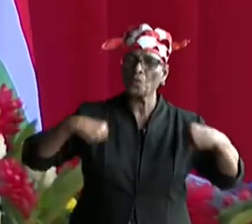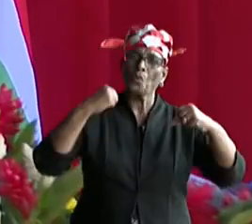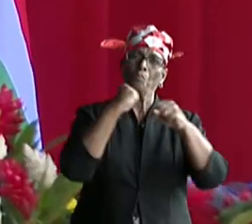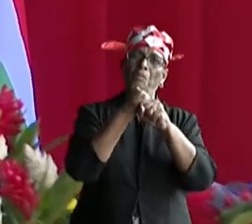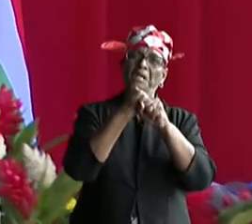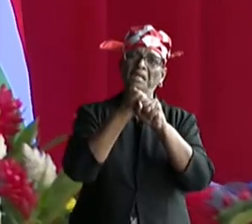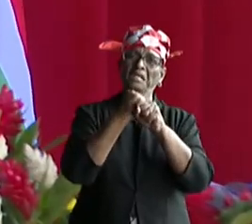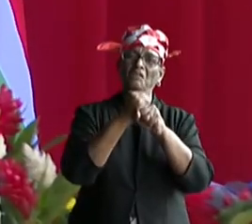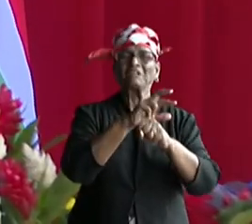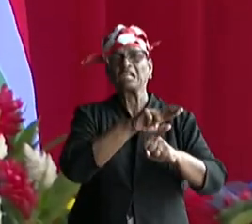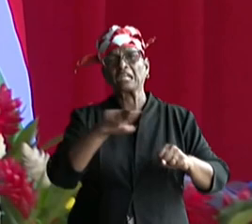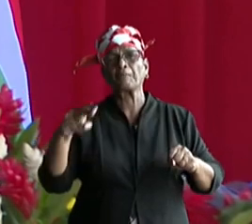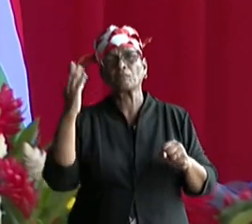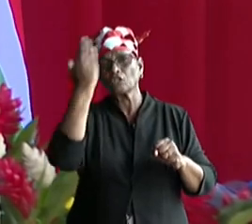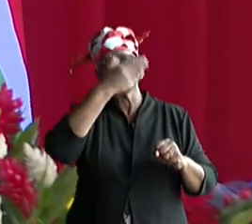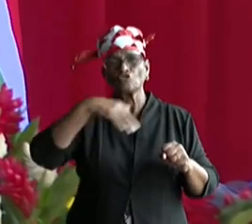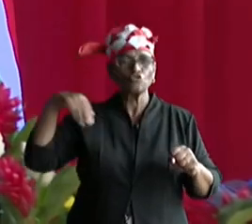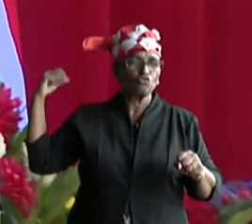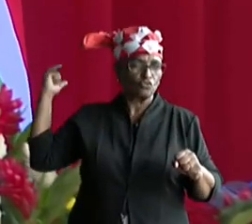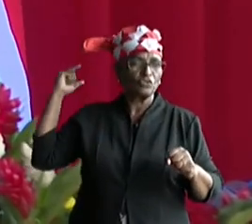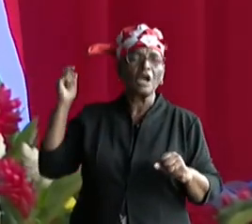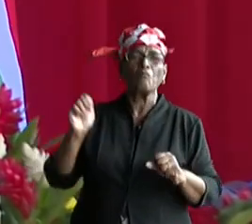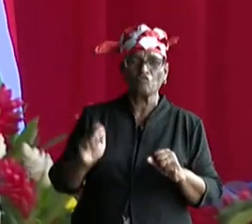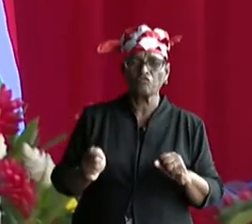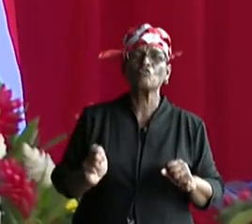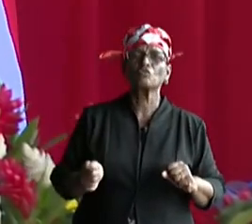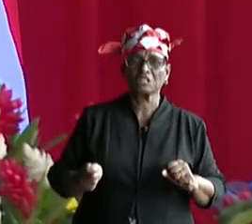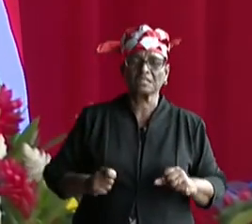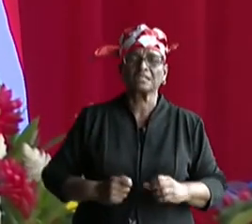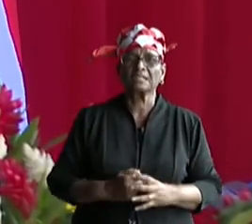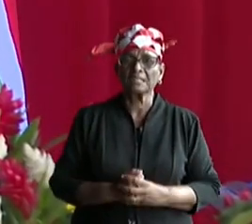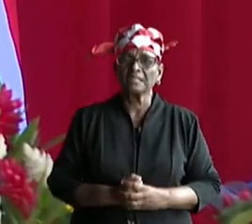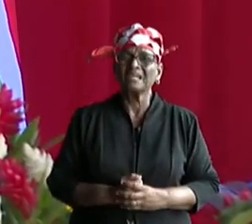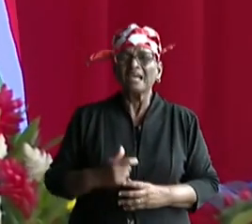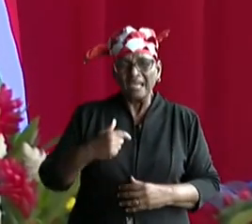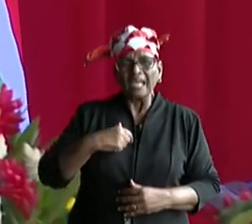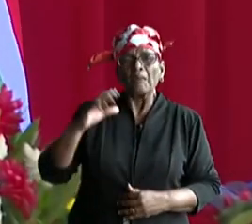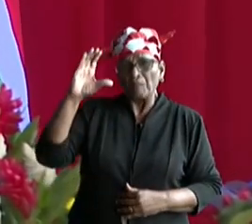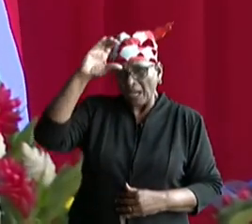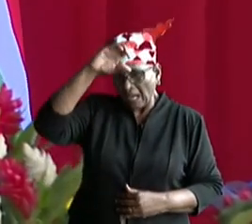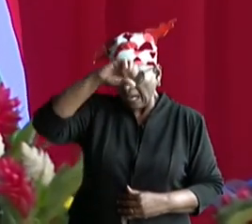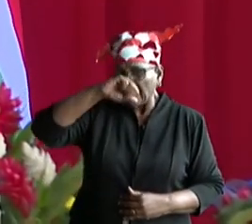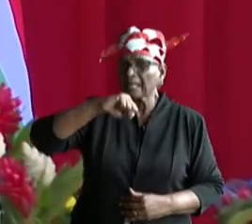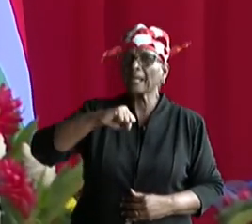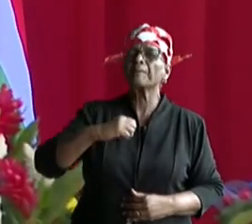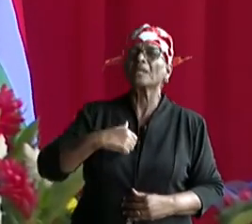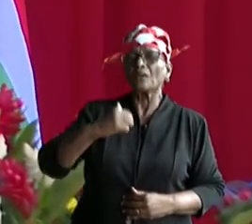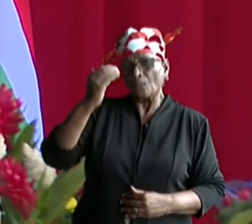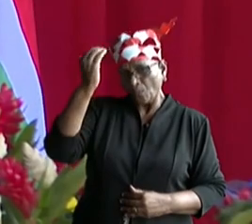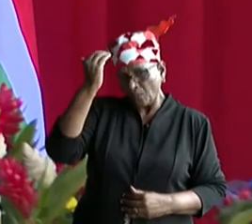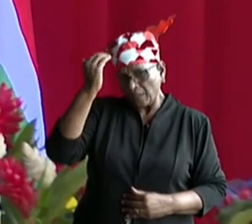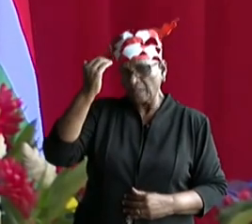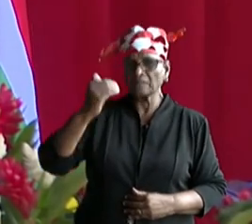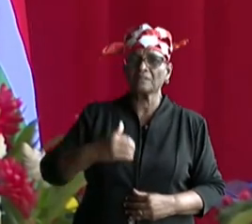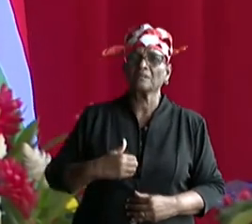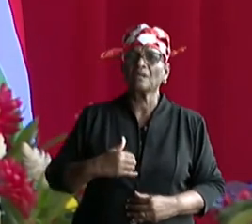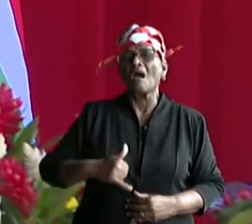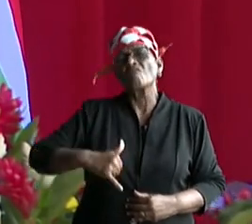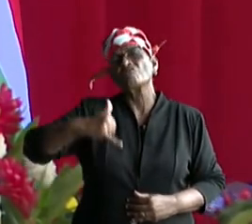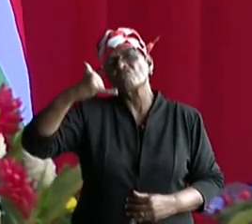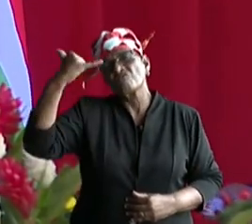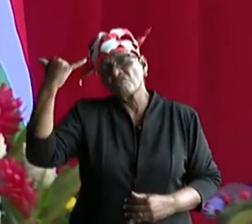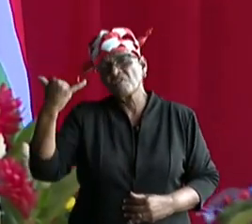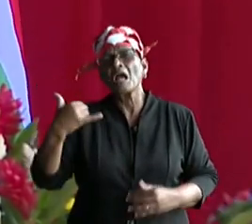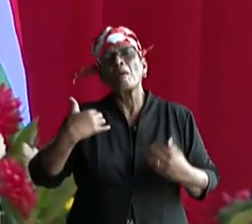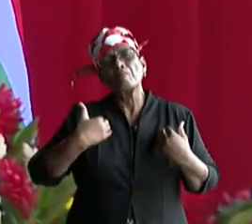onze republiek. Meneer de voorzitter, ik begrijp natuurlijk en ik weet dat vele